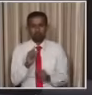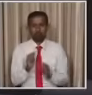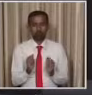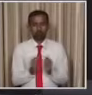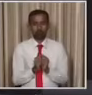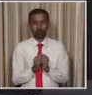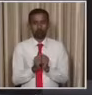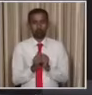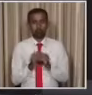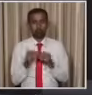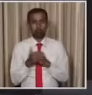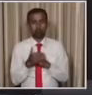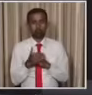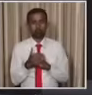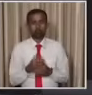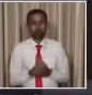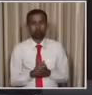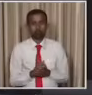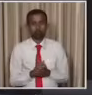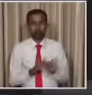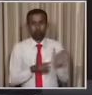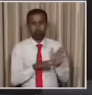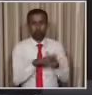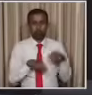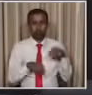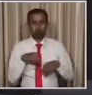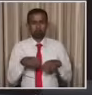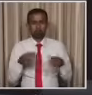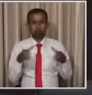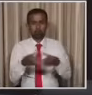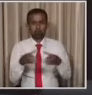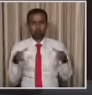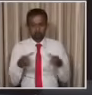වහගෙන ඉන්නවා. පැරණි දේශපාලන පක්ෂ